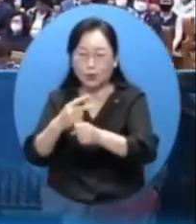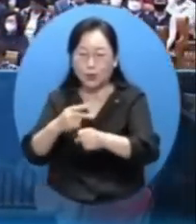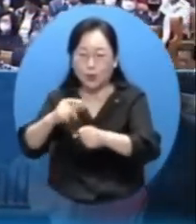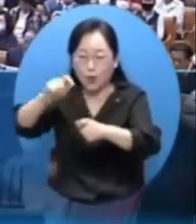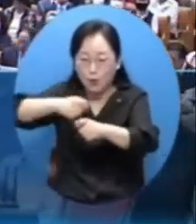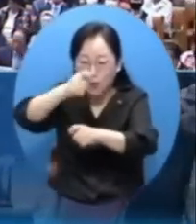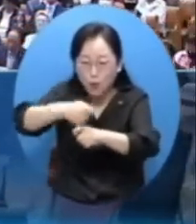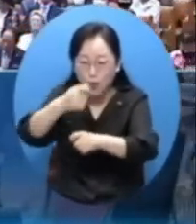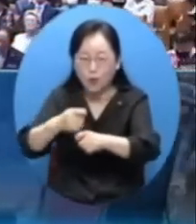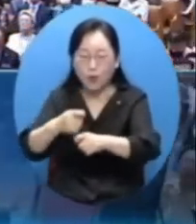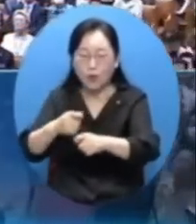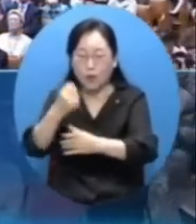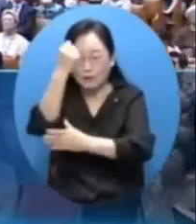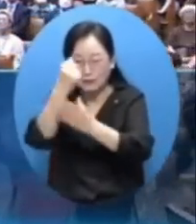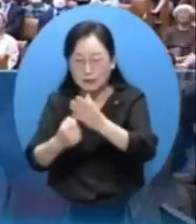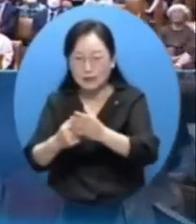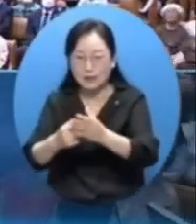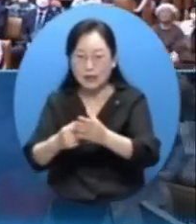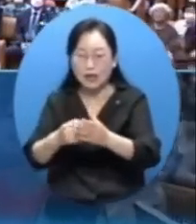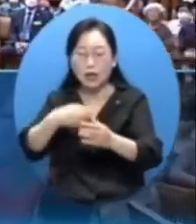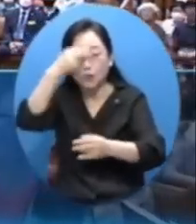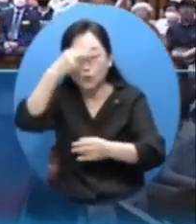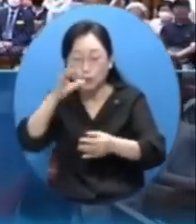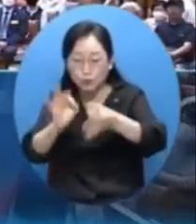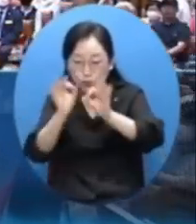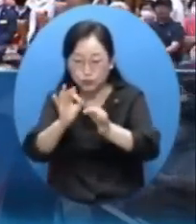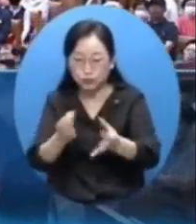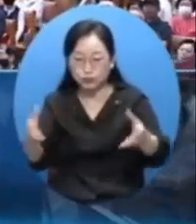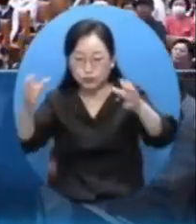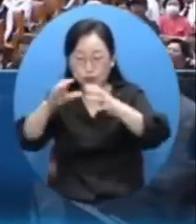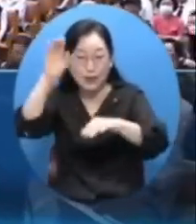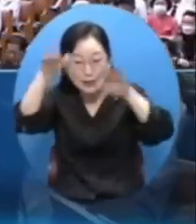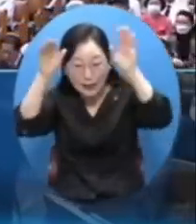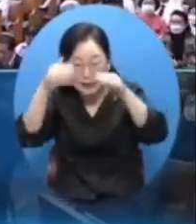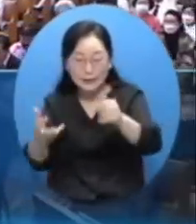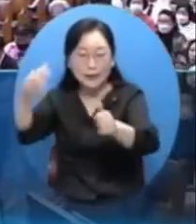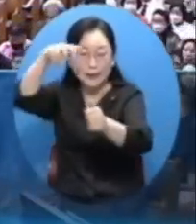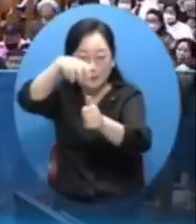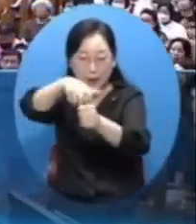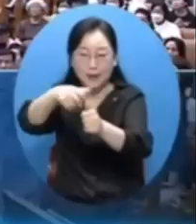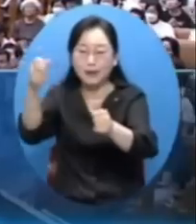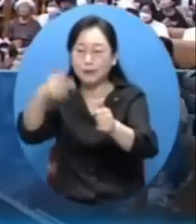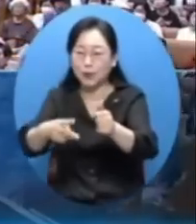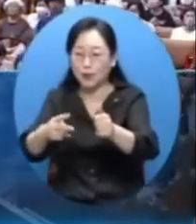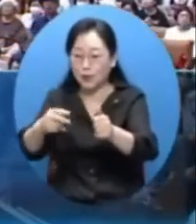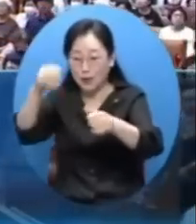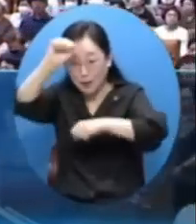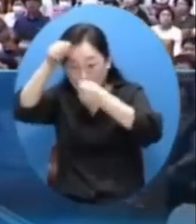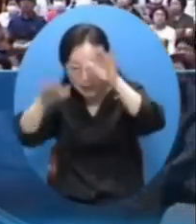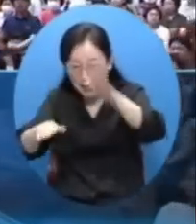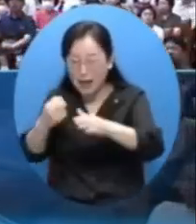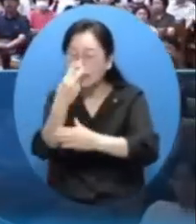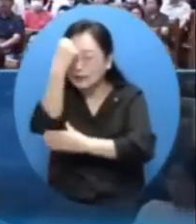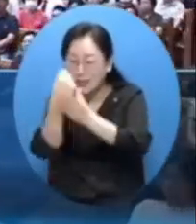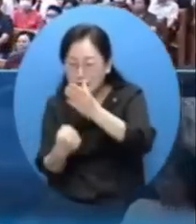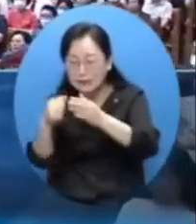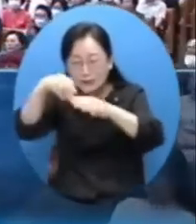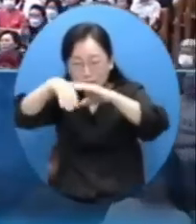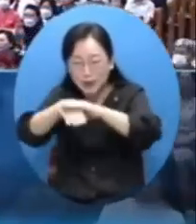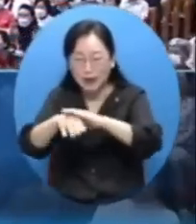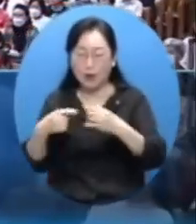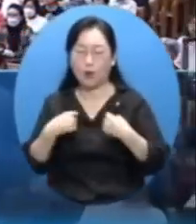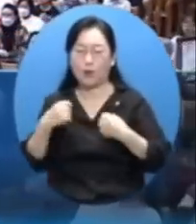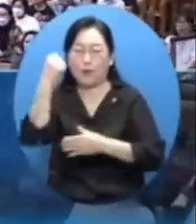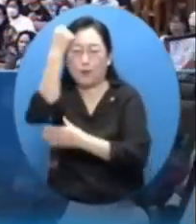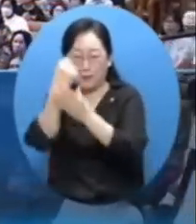포도주 부대를 나귀에 싣고 그 발에는 낡아서 기운 신을 신고 낡은 옷을 입고 다